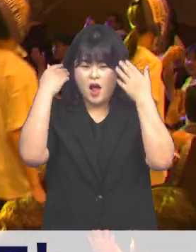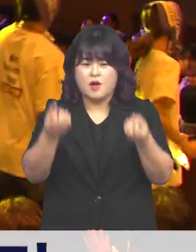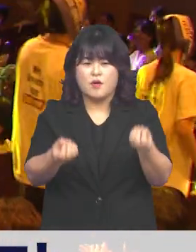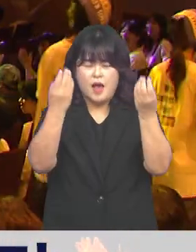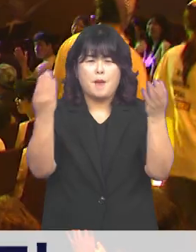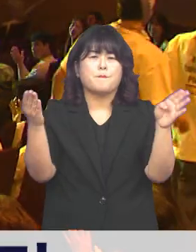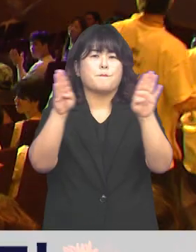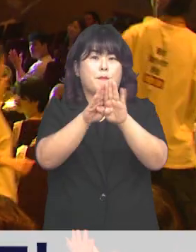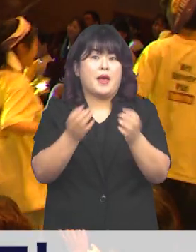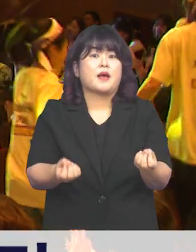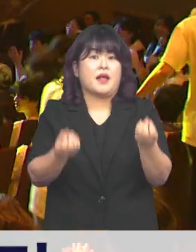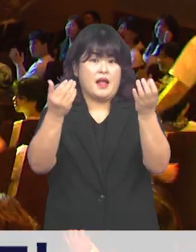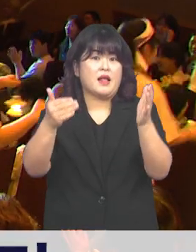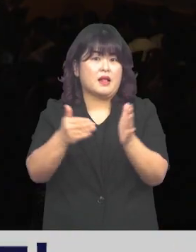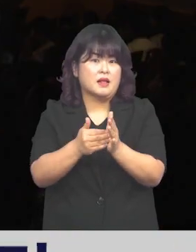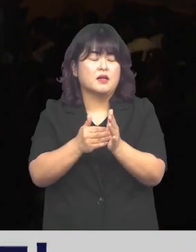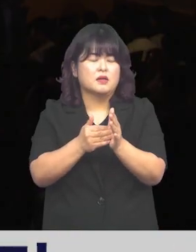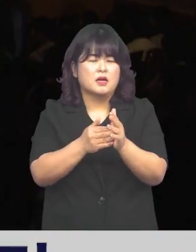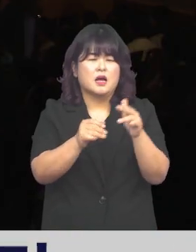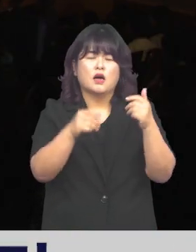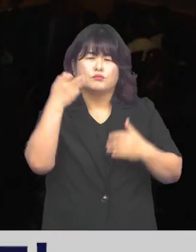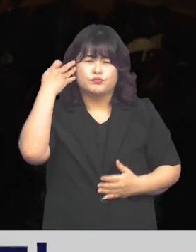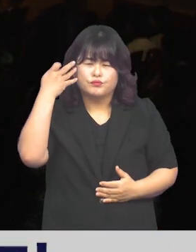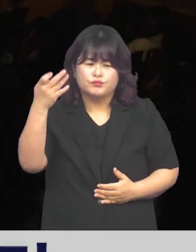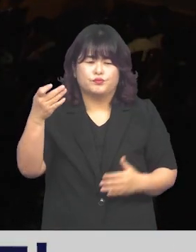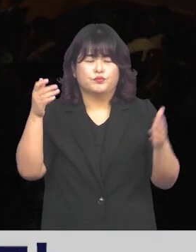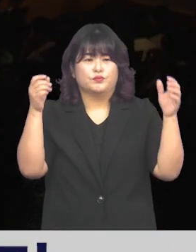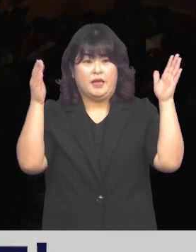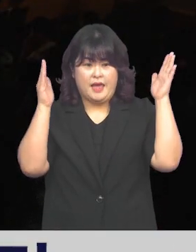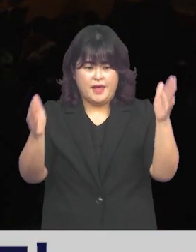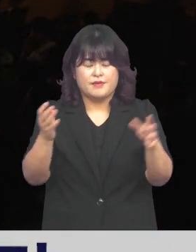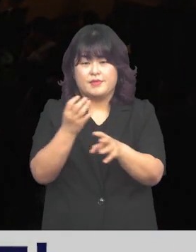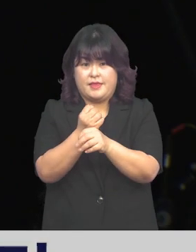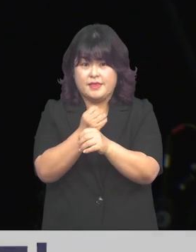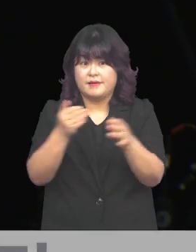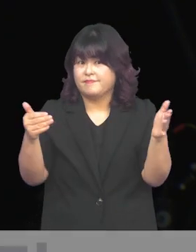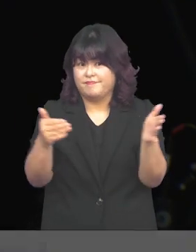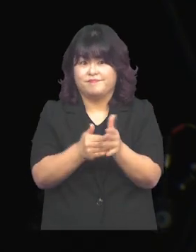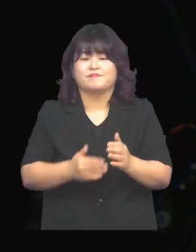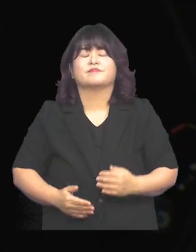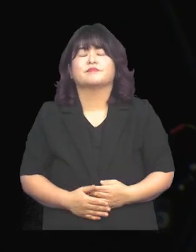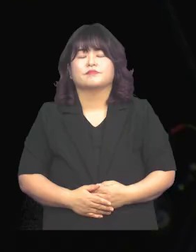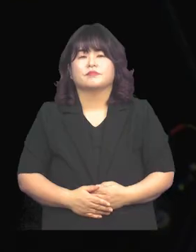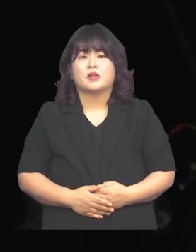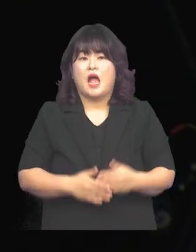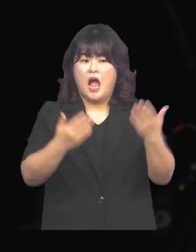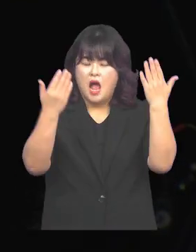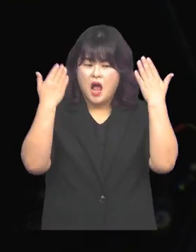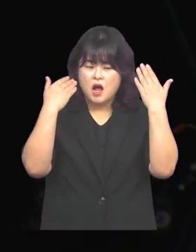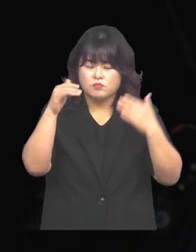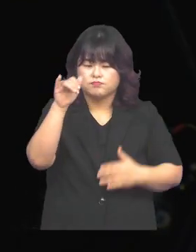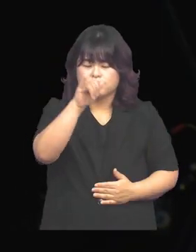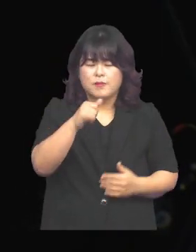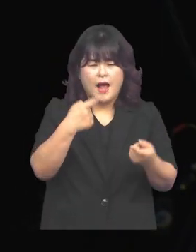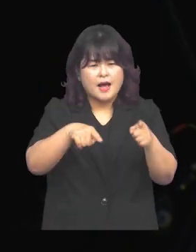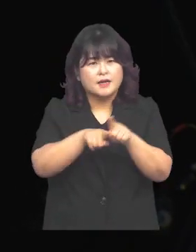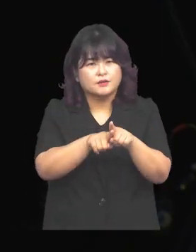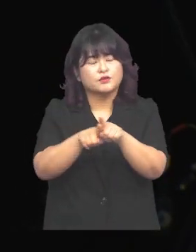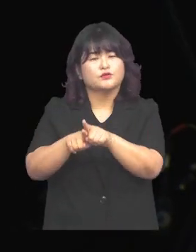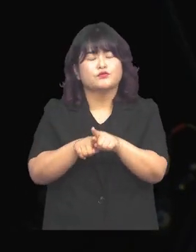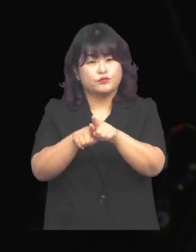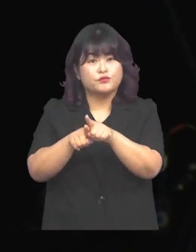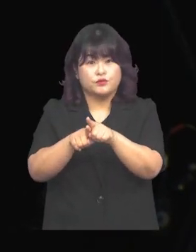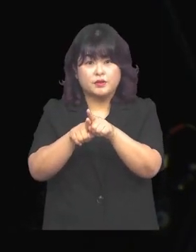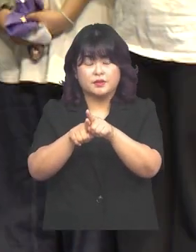25일 폐막식을 끝으로 18일간의 뜨거운 여정을 마무리했습니다. 국내 유일의 체류형 대학생들의 연극